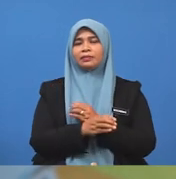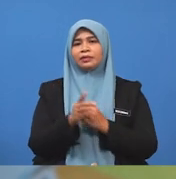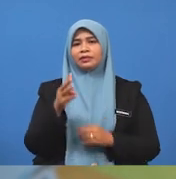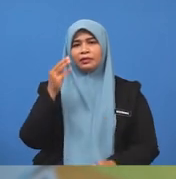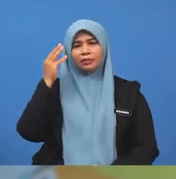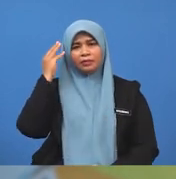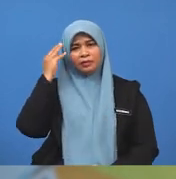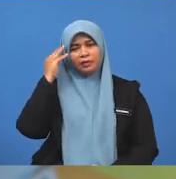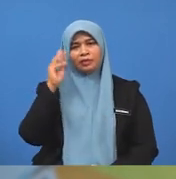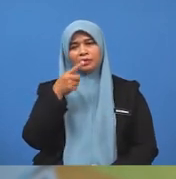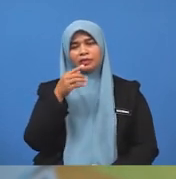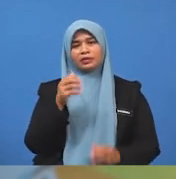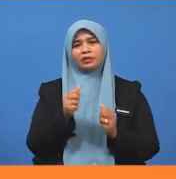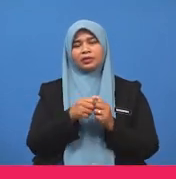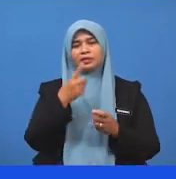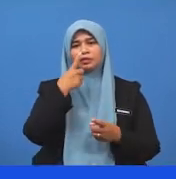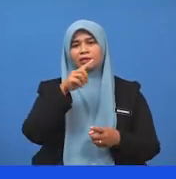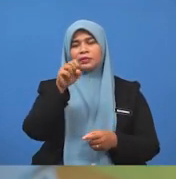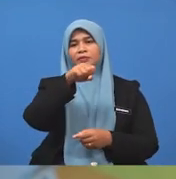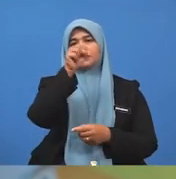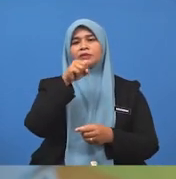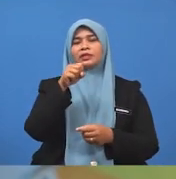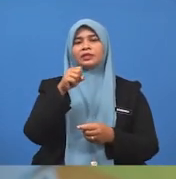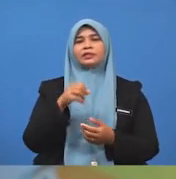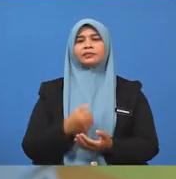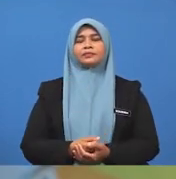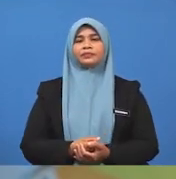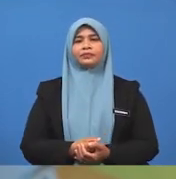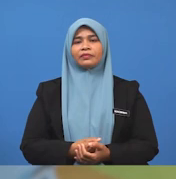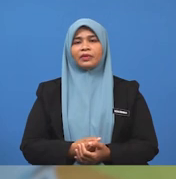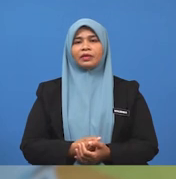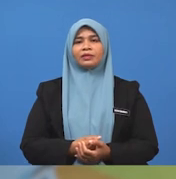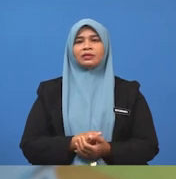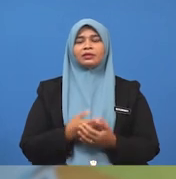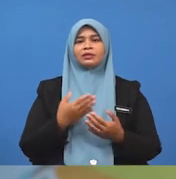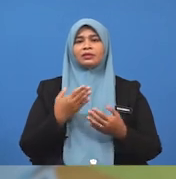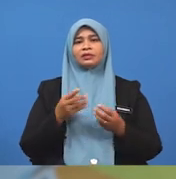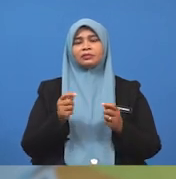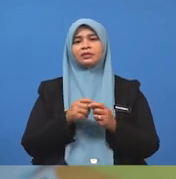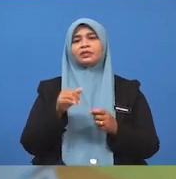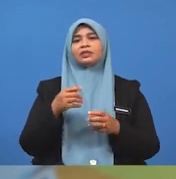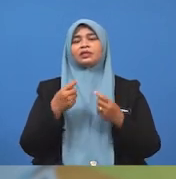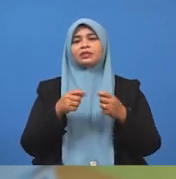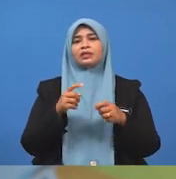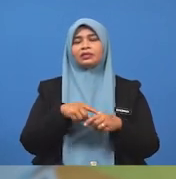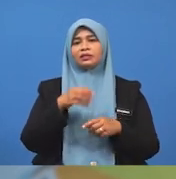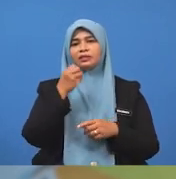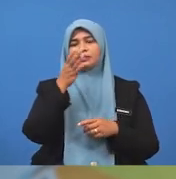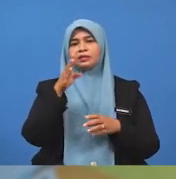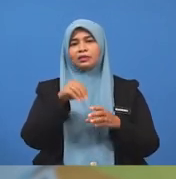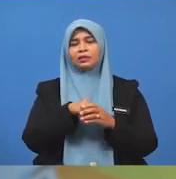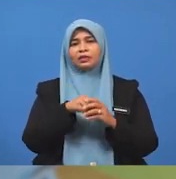dengan menjawab salam berikut baila murid-murid seperti yang telah dinyatakan didalam